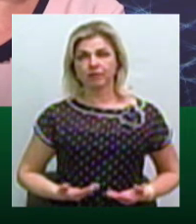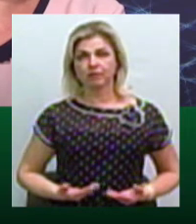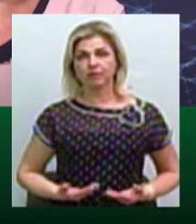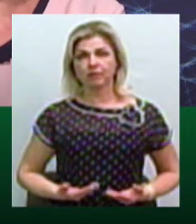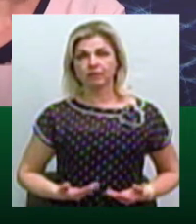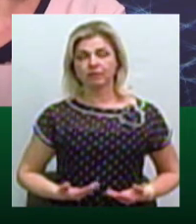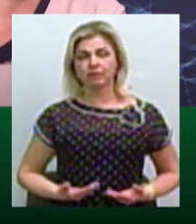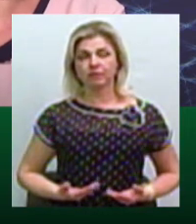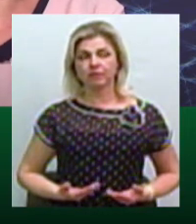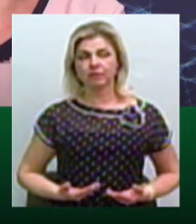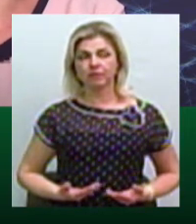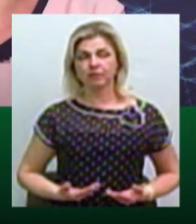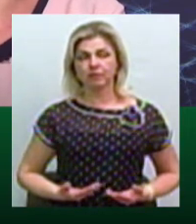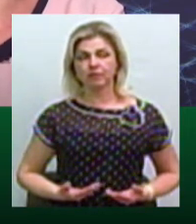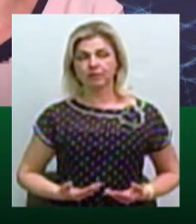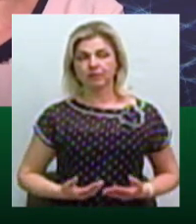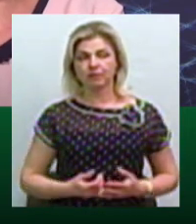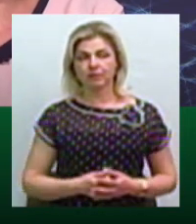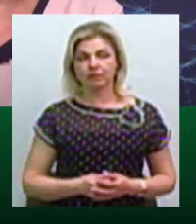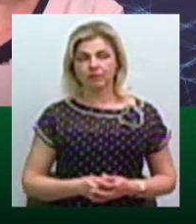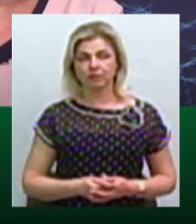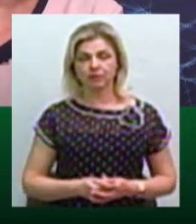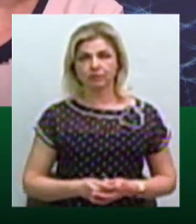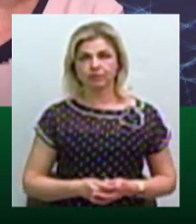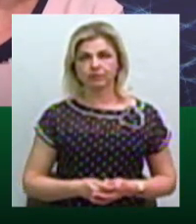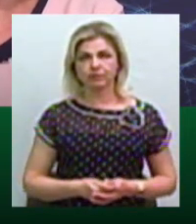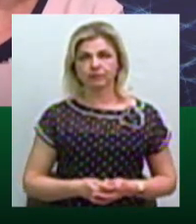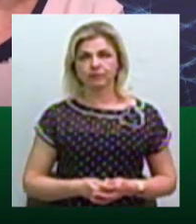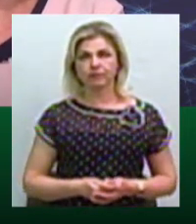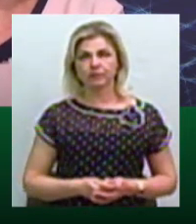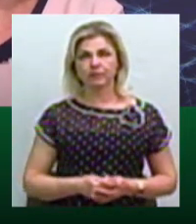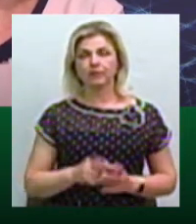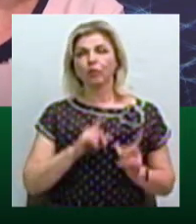за пределами страны, за пределами України.